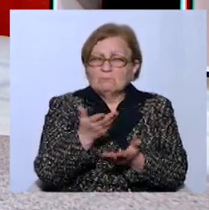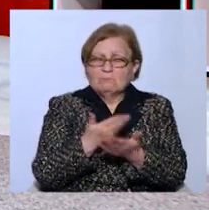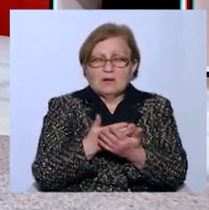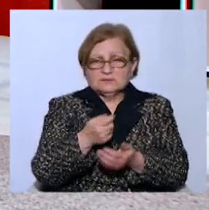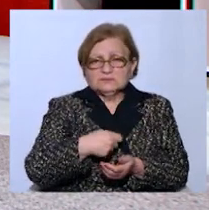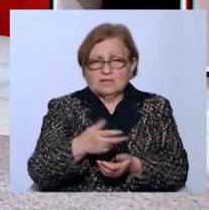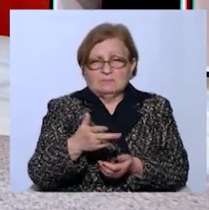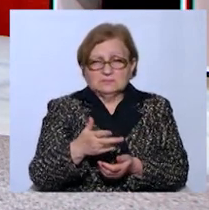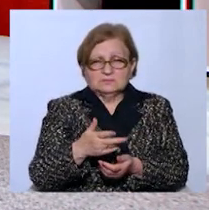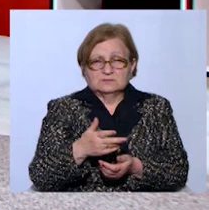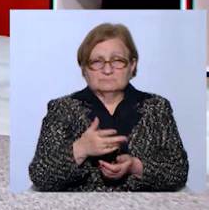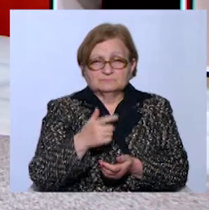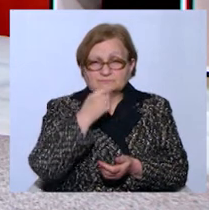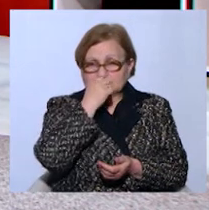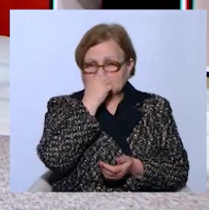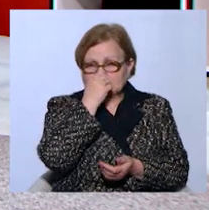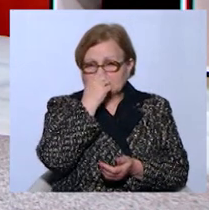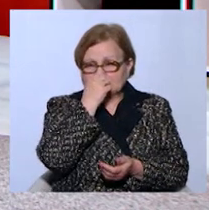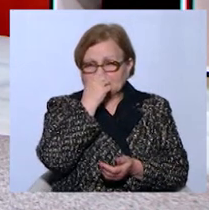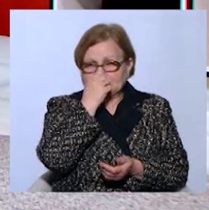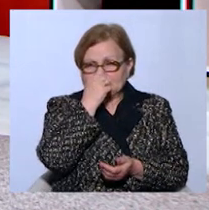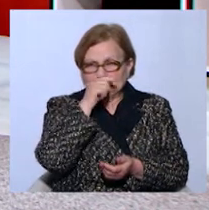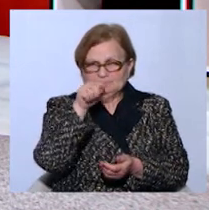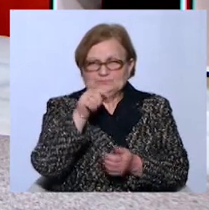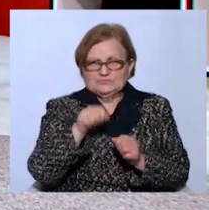მოდი და აგი შეიძლება ეწეროს მაგალითად სამიანი.